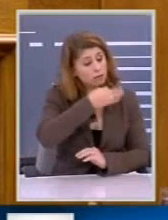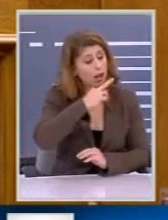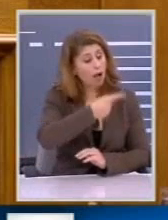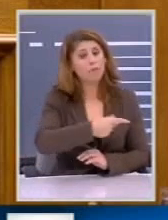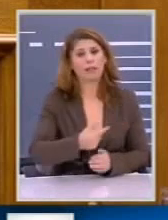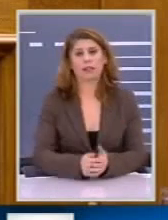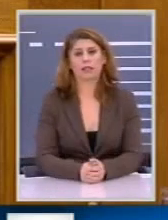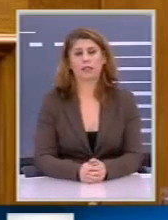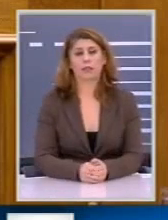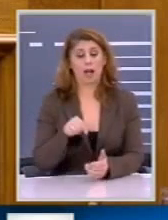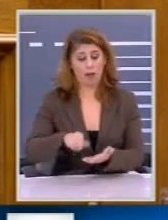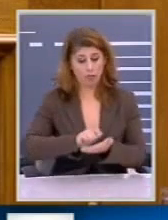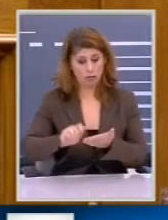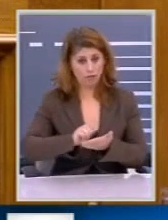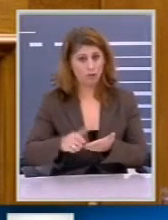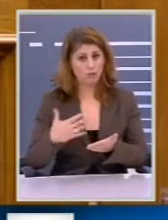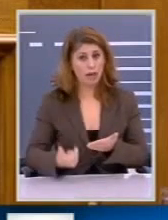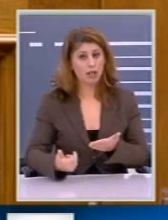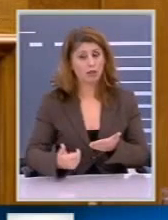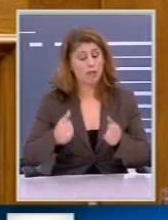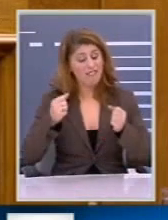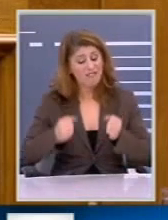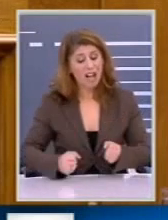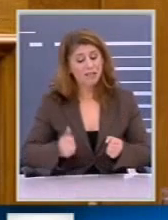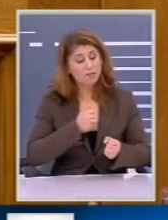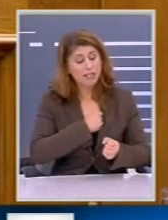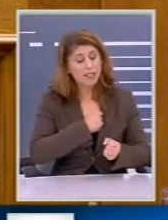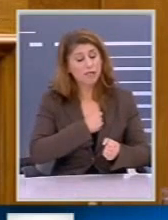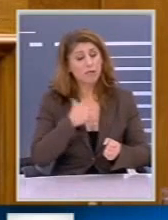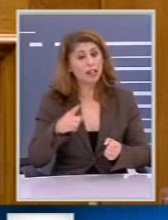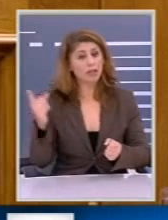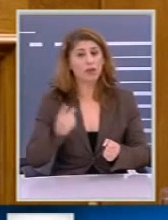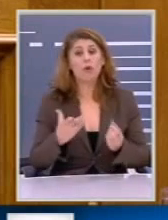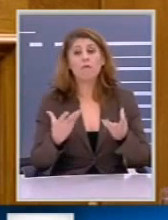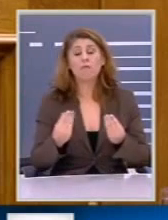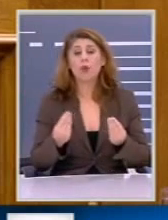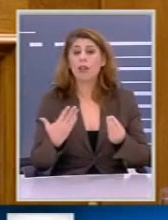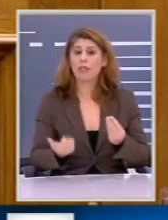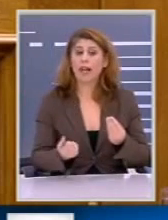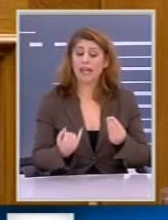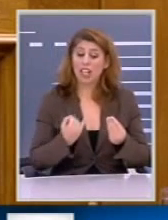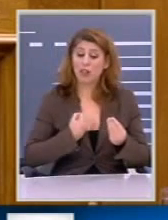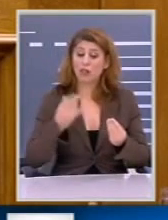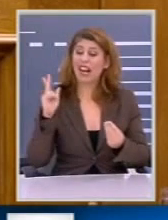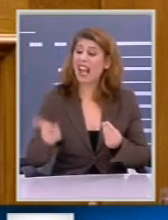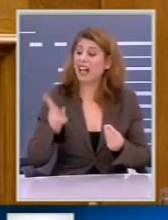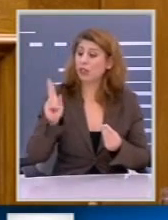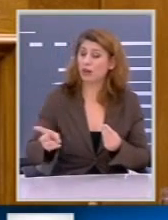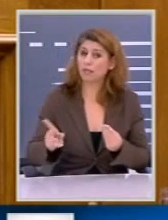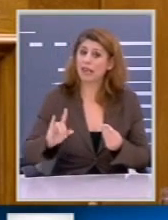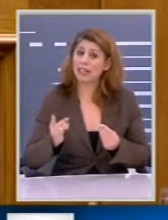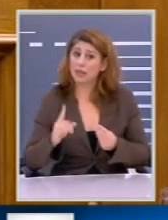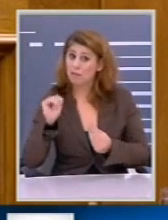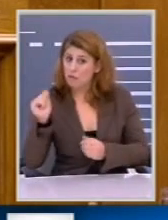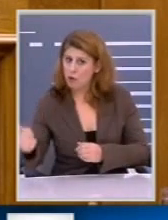τεκμηρίωση που περιέχει το πόρισμα, έχουμε την απολύτως βάσιμη πεποίθηση ότι πολλοί θα λάβουν την ιδιότητα του κατηγορουμένου, είτε ως